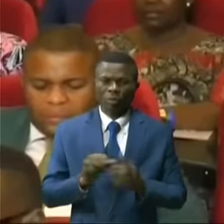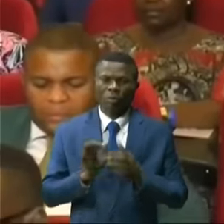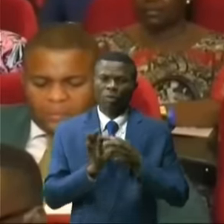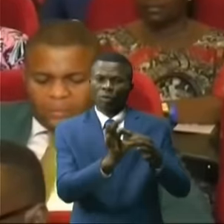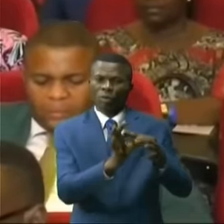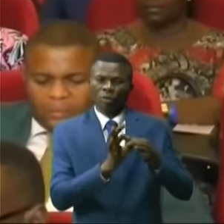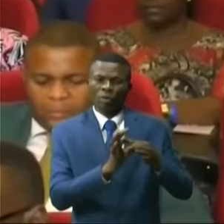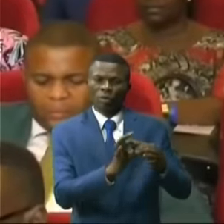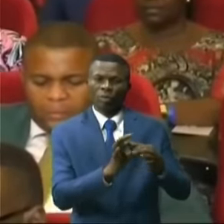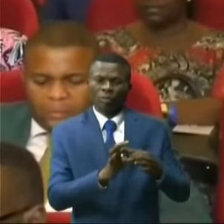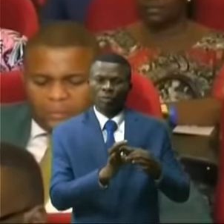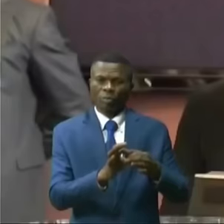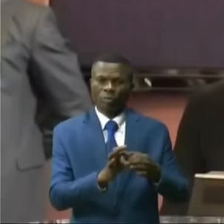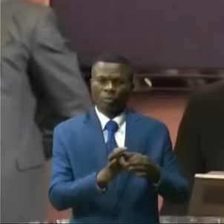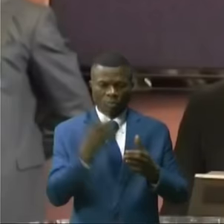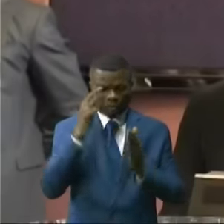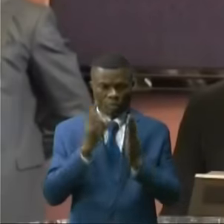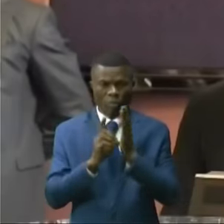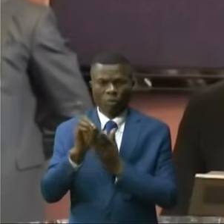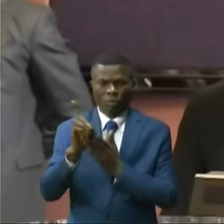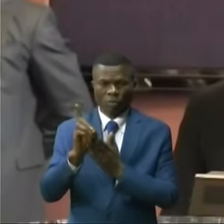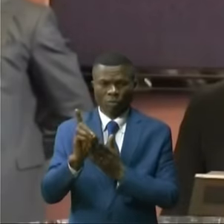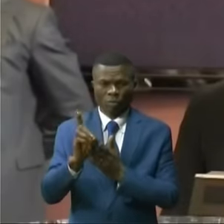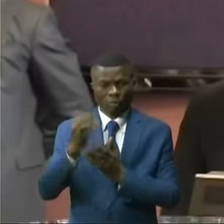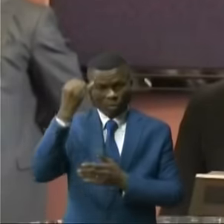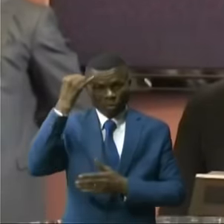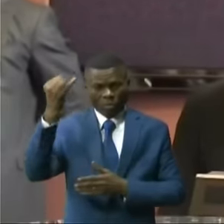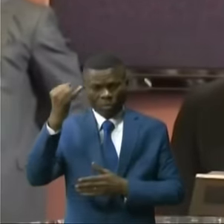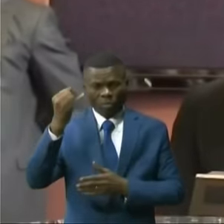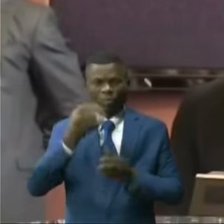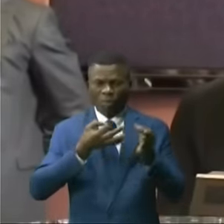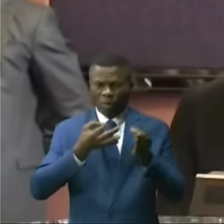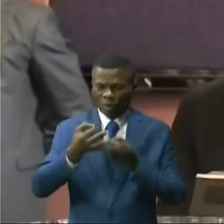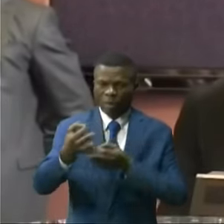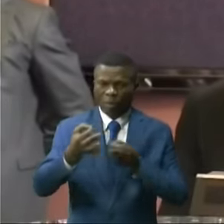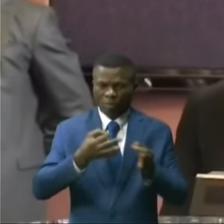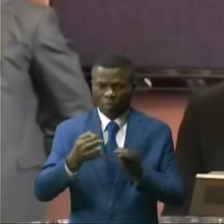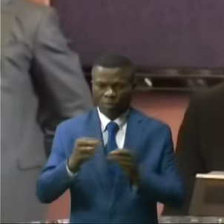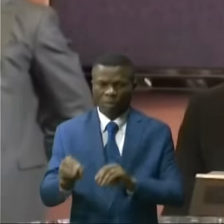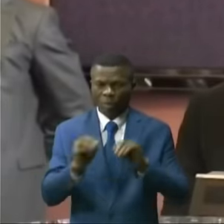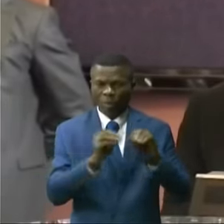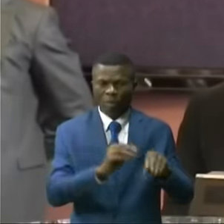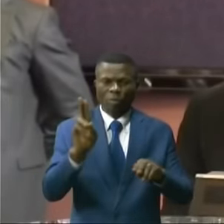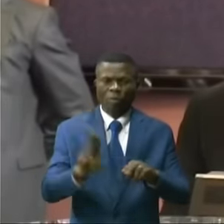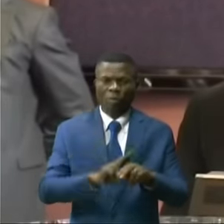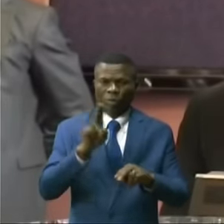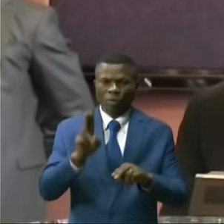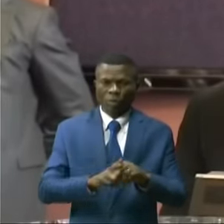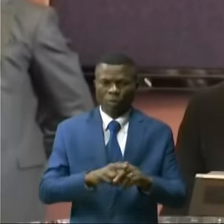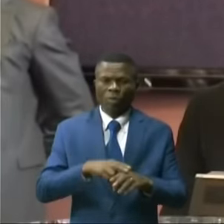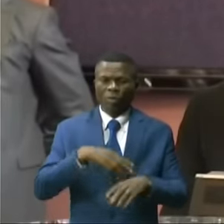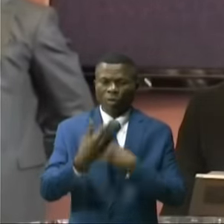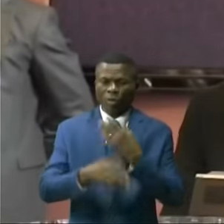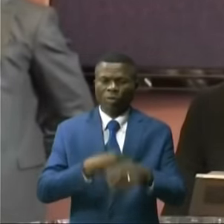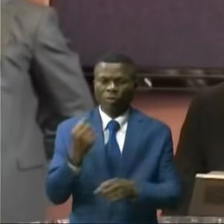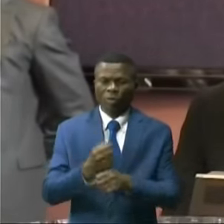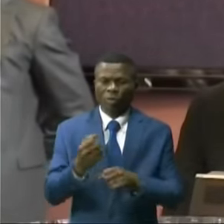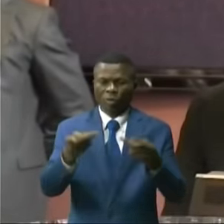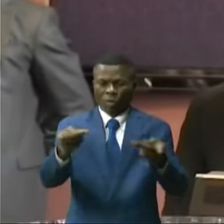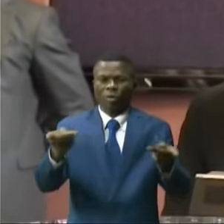coopération au développement dans l'optique de définir et de mettre en œuvre l'opérationaliser un